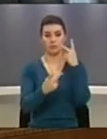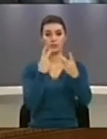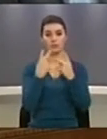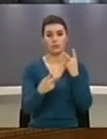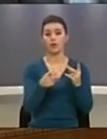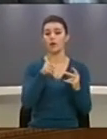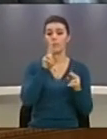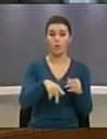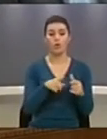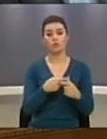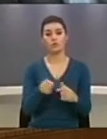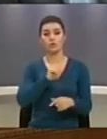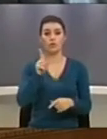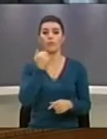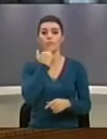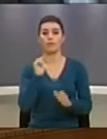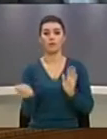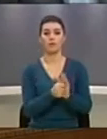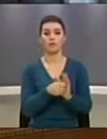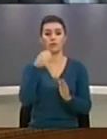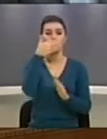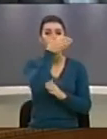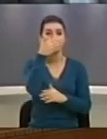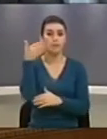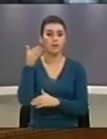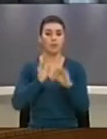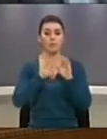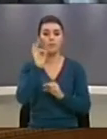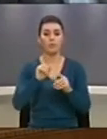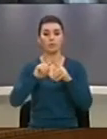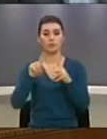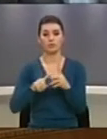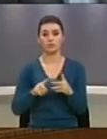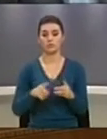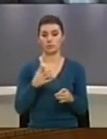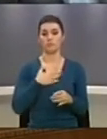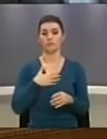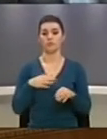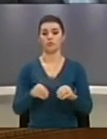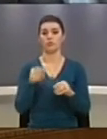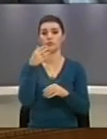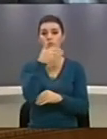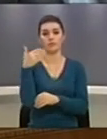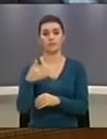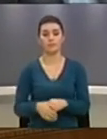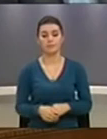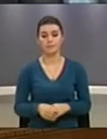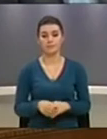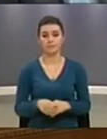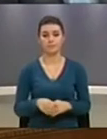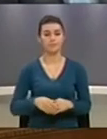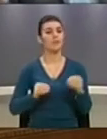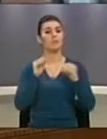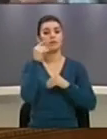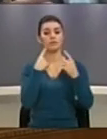privatizohet ose jo një ndërmarrje e caktuar ose pjesë një përqindje e caktuar e aksioneve të një ndërmarrje publike. Me shumicën e